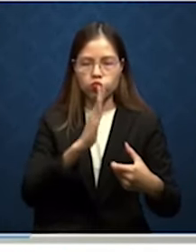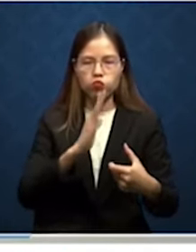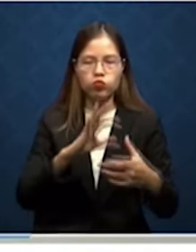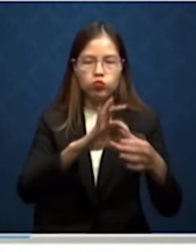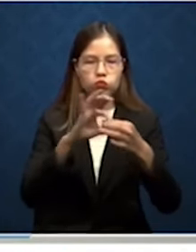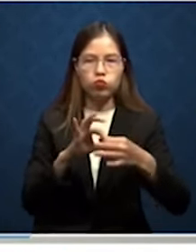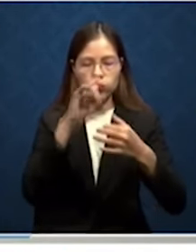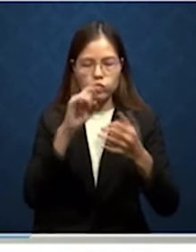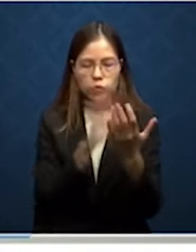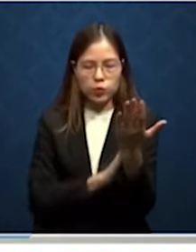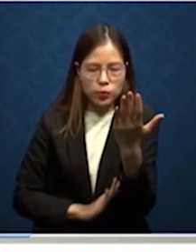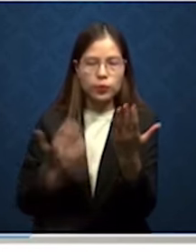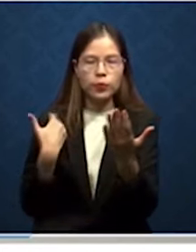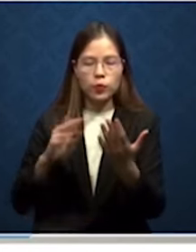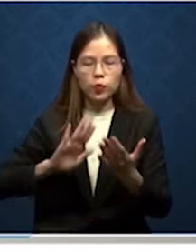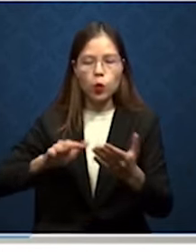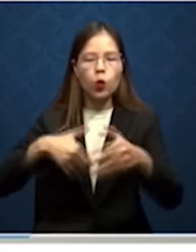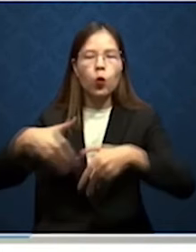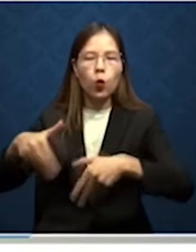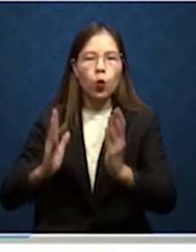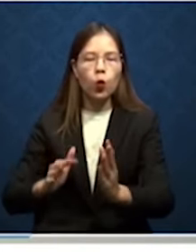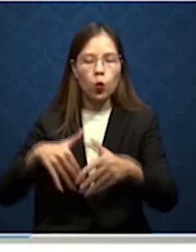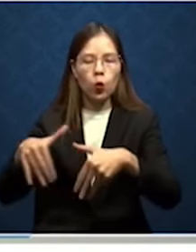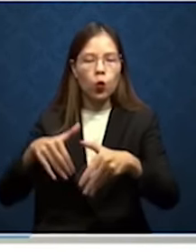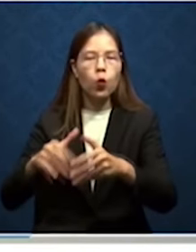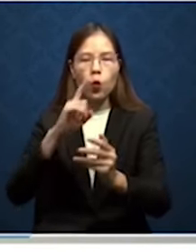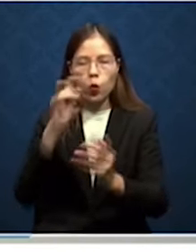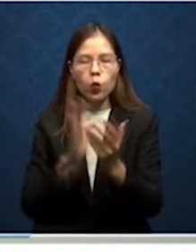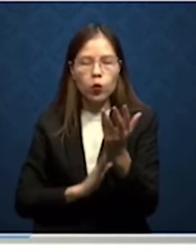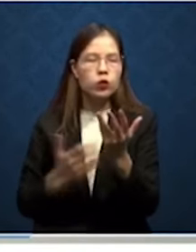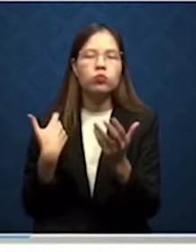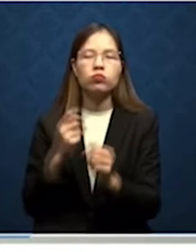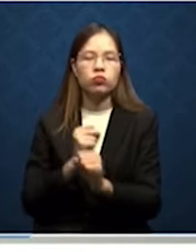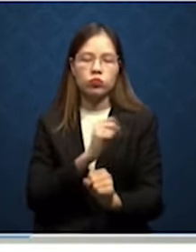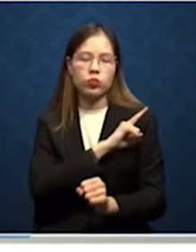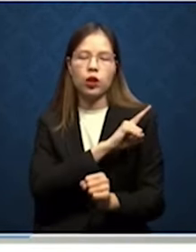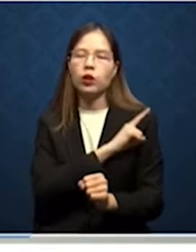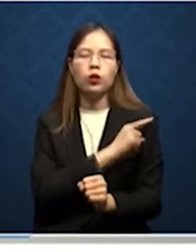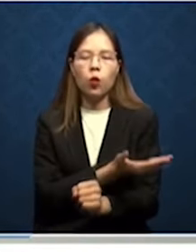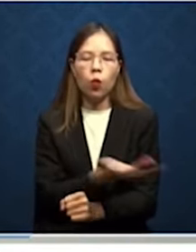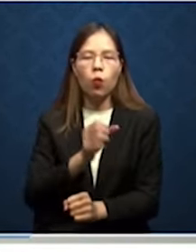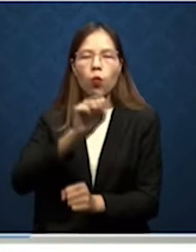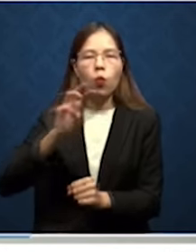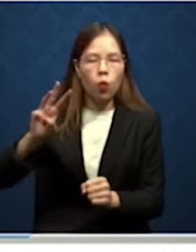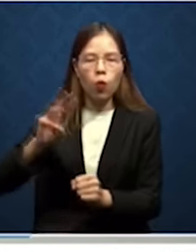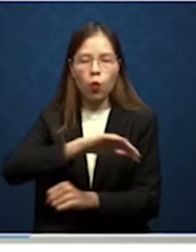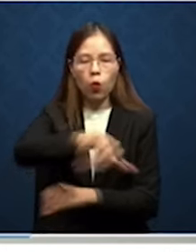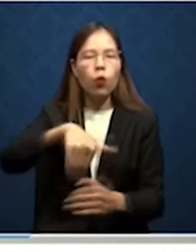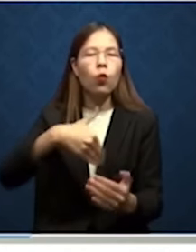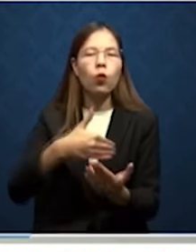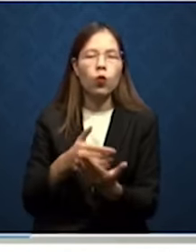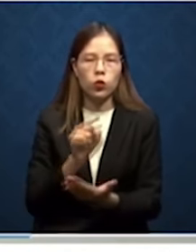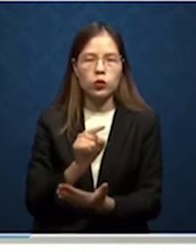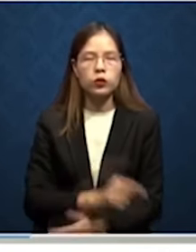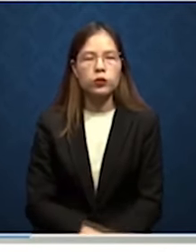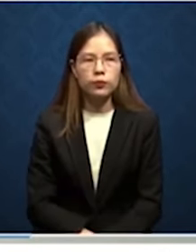ทยอย่างแท้จริงซึ่งเป็นภารกิจของเราพวกเราทุกคนในฐานะสมาชิกวุฒิสภา